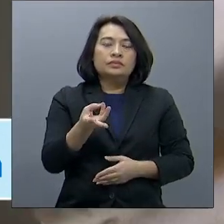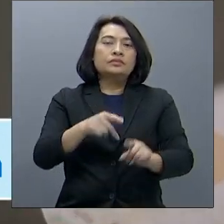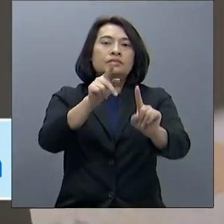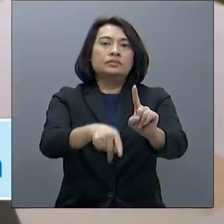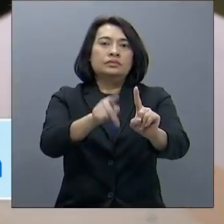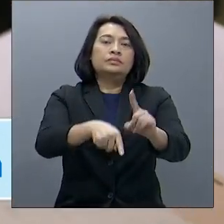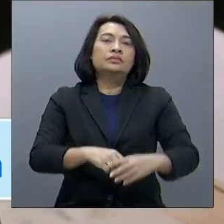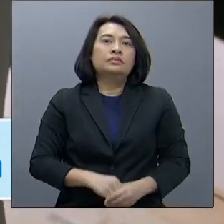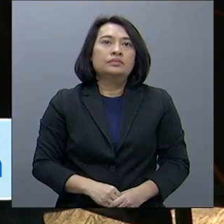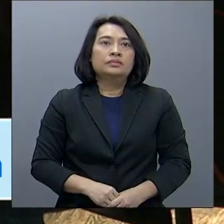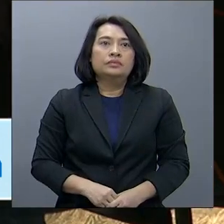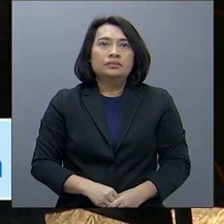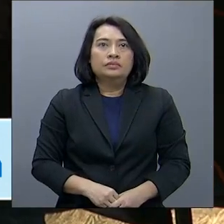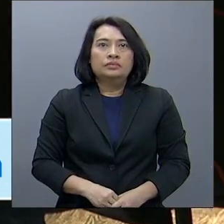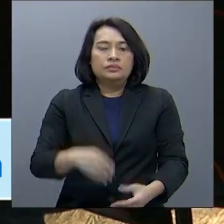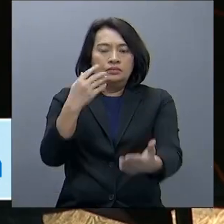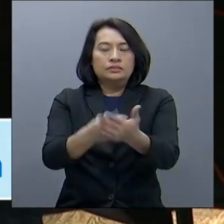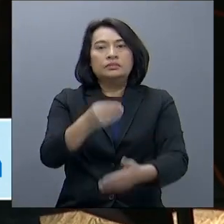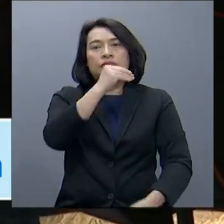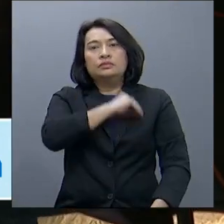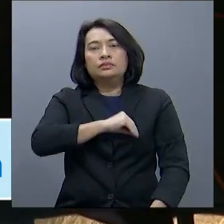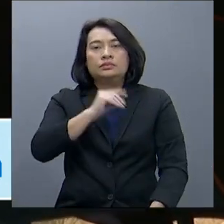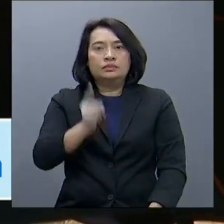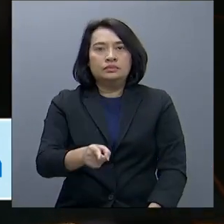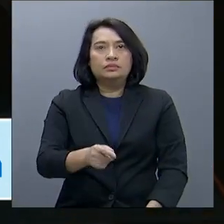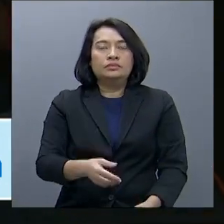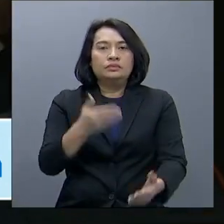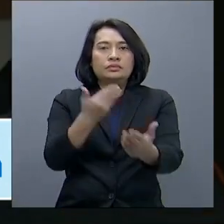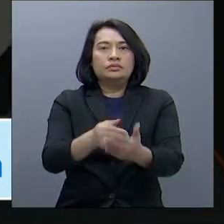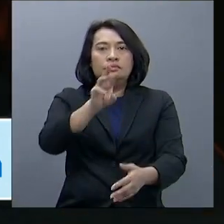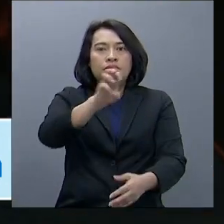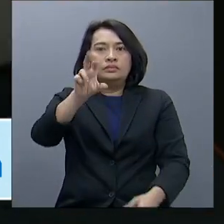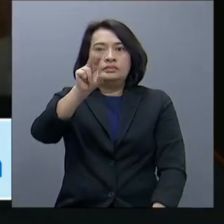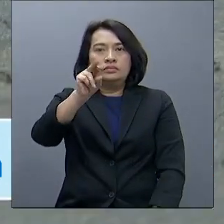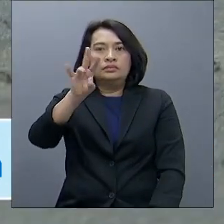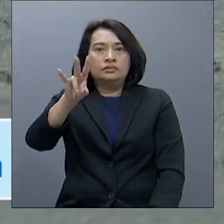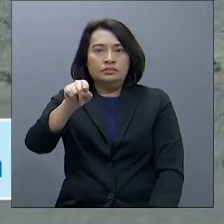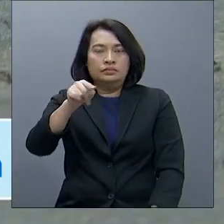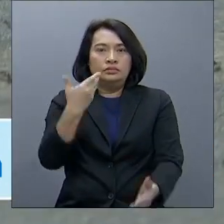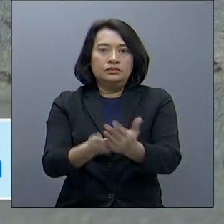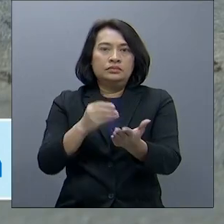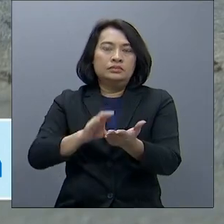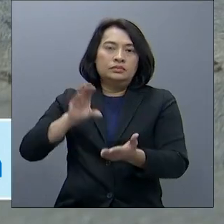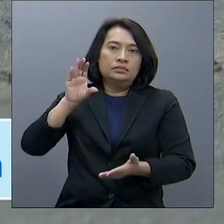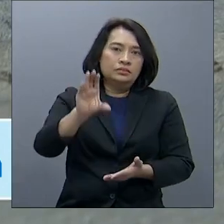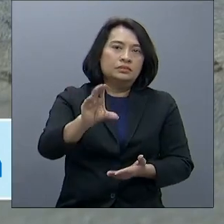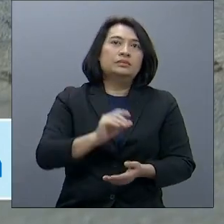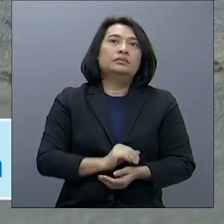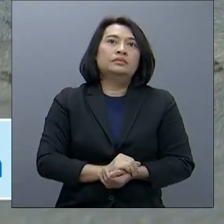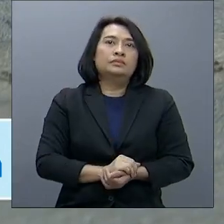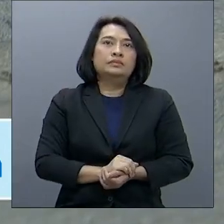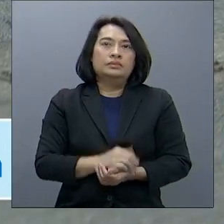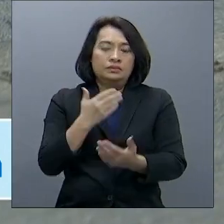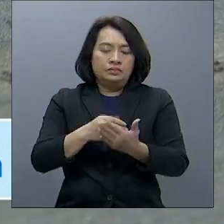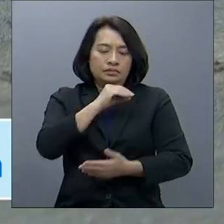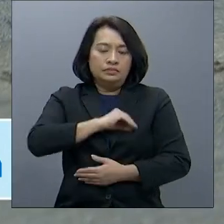ไปก่อนปรากฏว่าได้กำไรจริงๆเธอได้เงินกลับมา637บาทเมื่อทางผู้เสียหายได้กำไรจริง